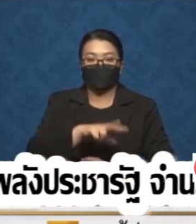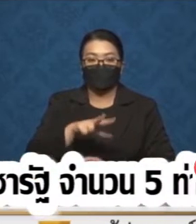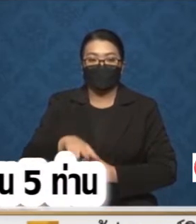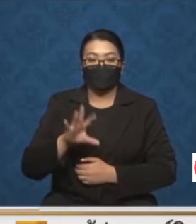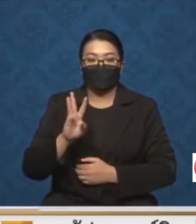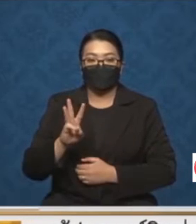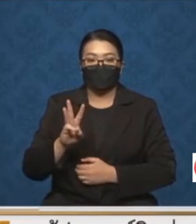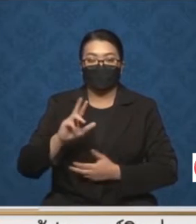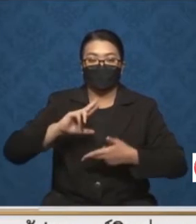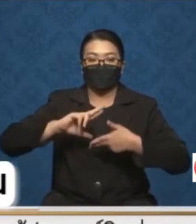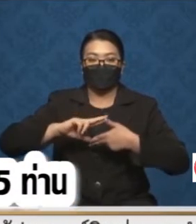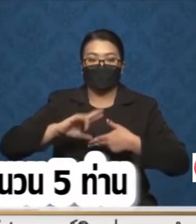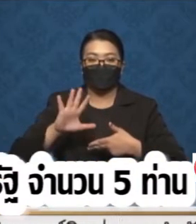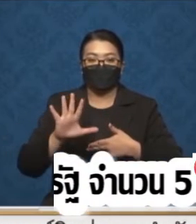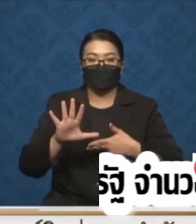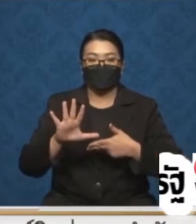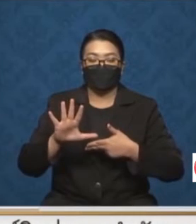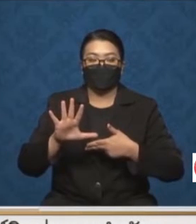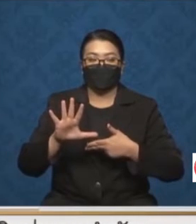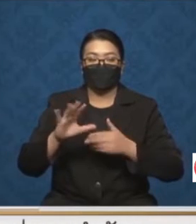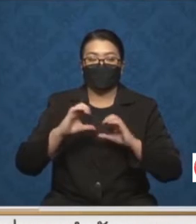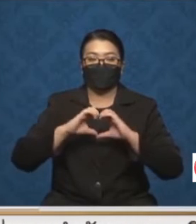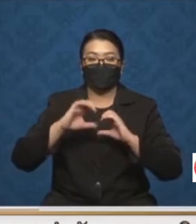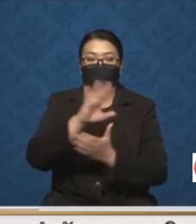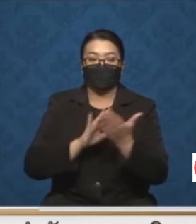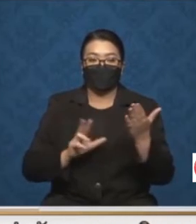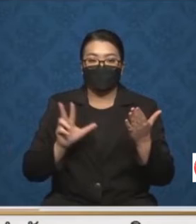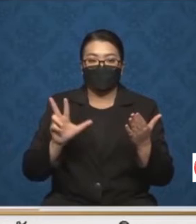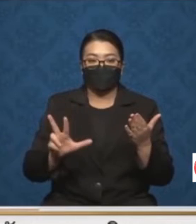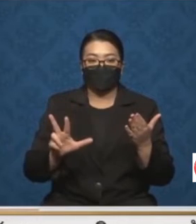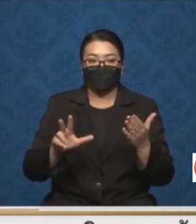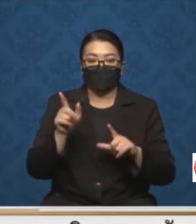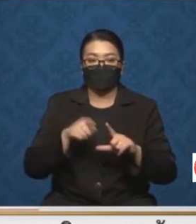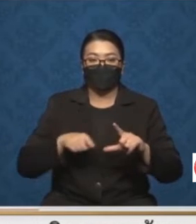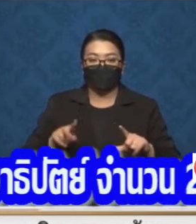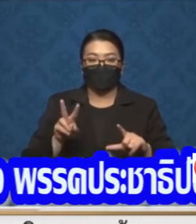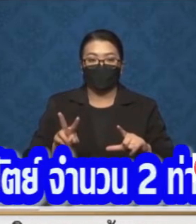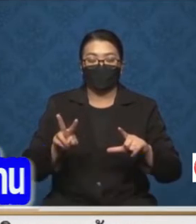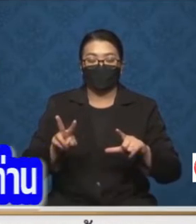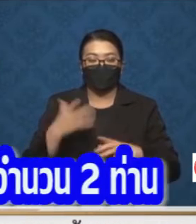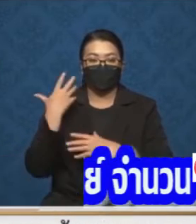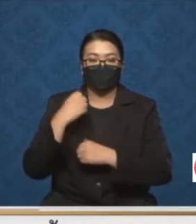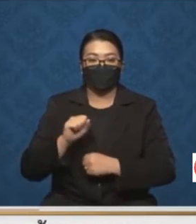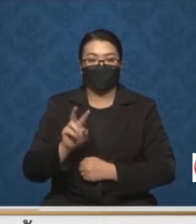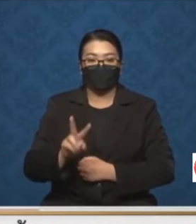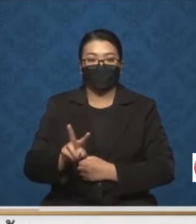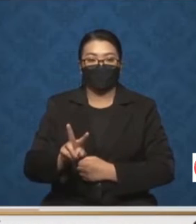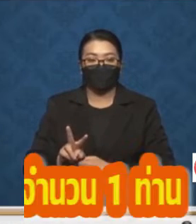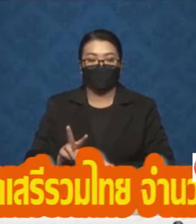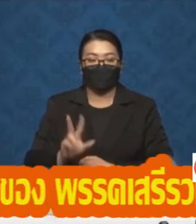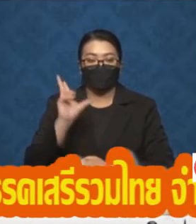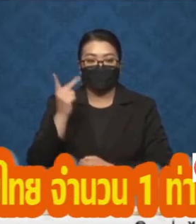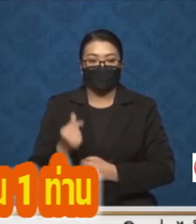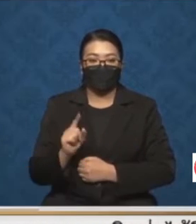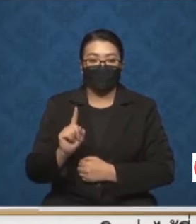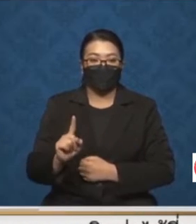านพรรคพลังประชารัฐ5ท่านพรรคภูมิใจไทย3ท่านพรรคก้าวไกล2ท่านพรรคประชาธิปัตย์2ท่านพรรคชาติไทยพัฒนา1